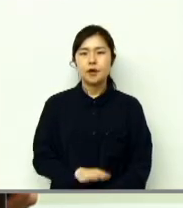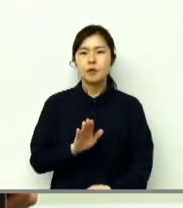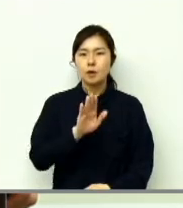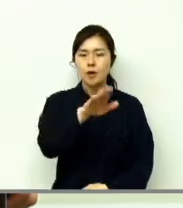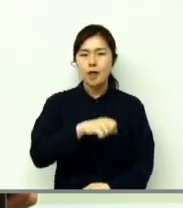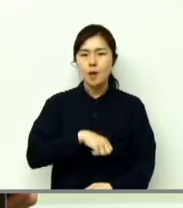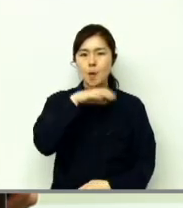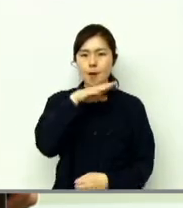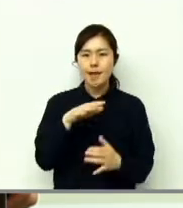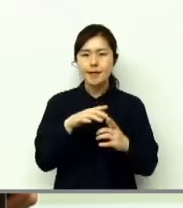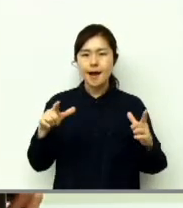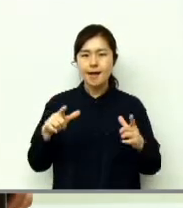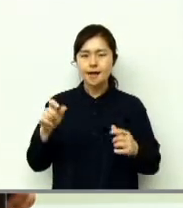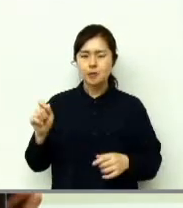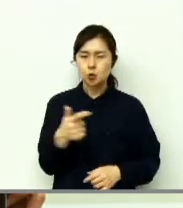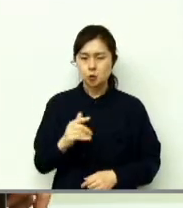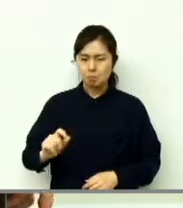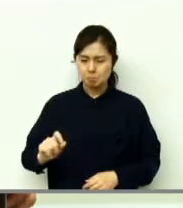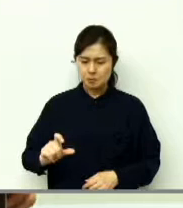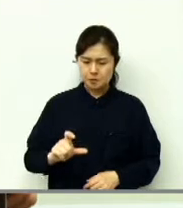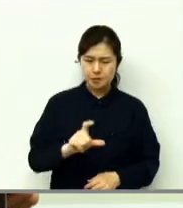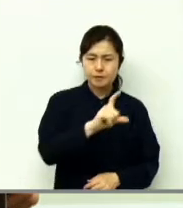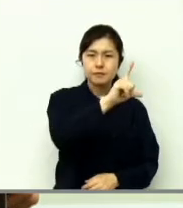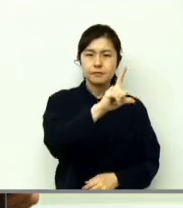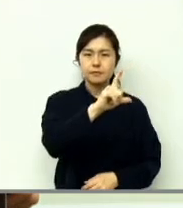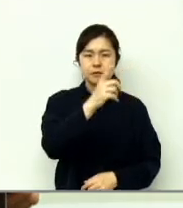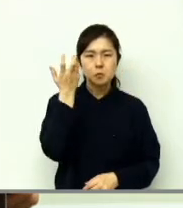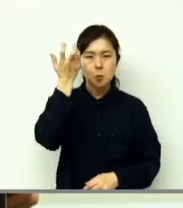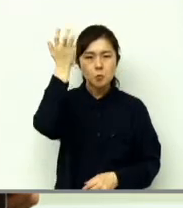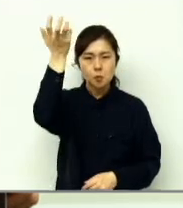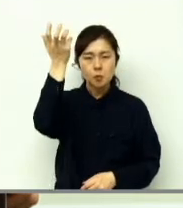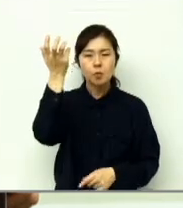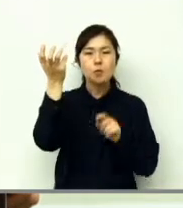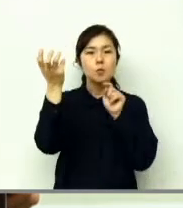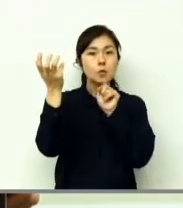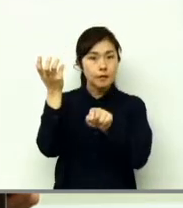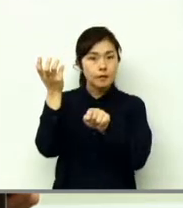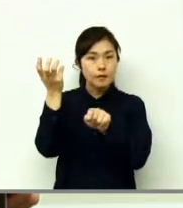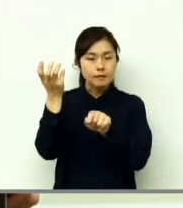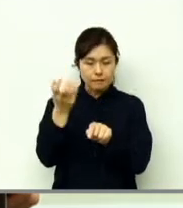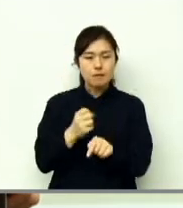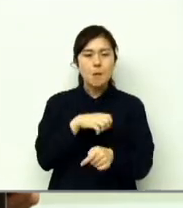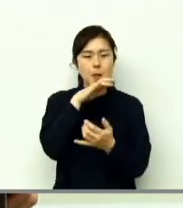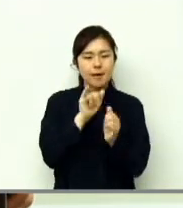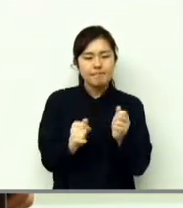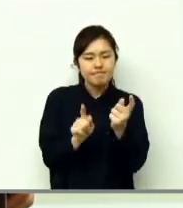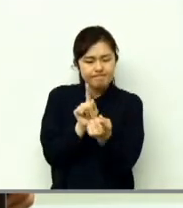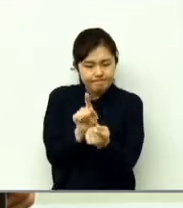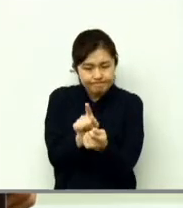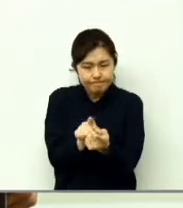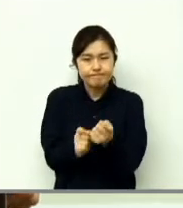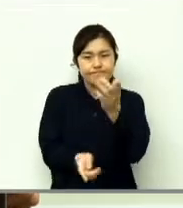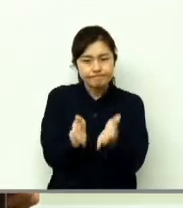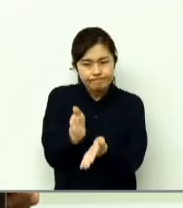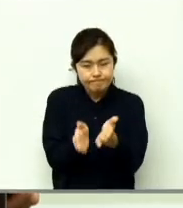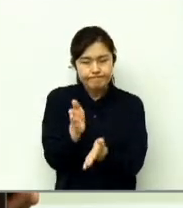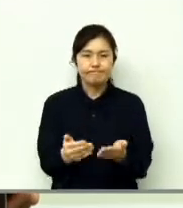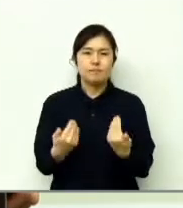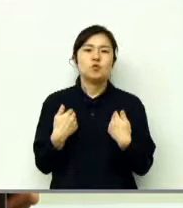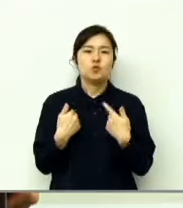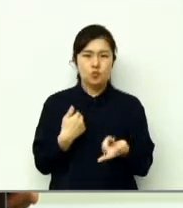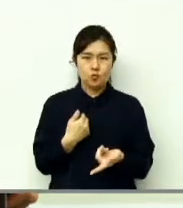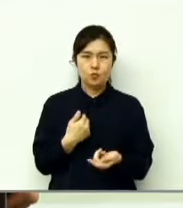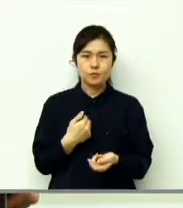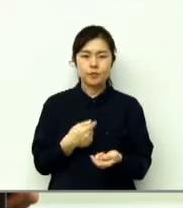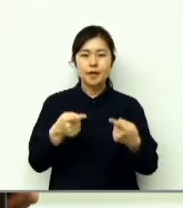が進んでいく、特に急速に進んでいくということを踏まえて、充実をさせようということで、高齢者が介護が必要な状況になっても、